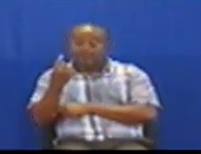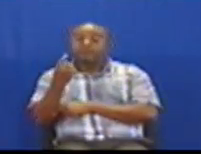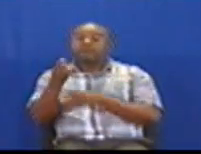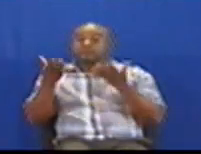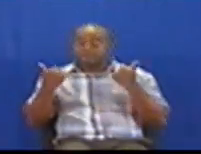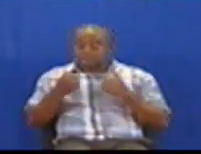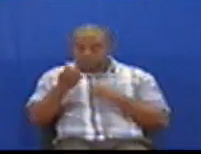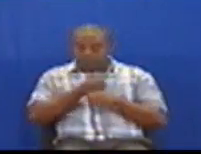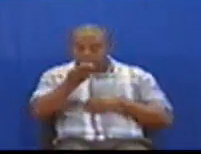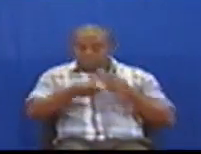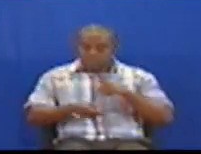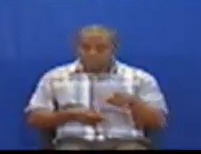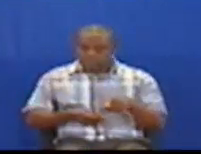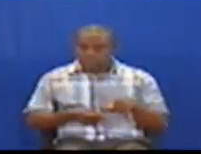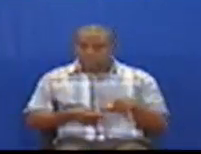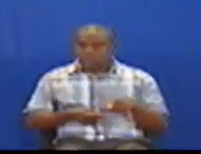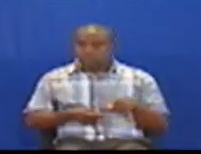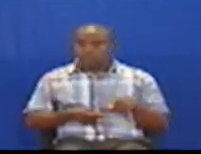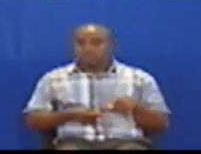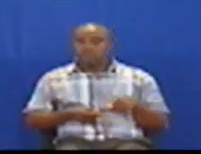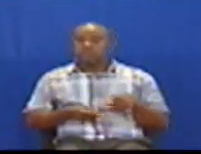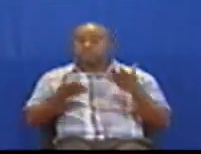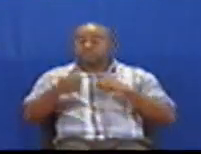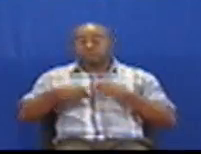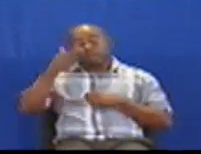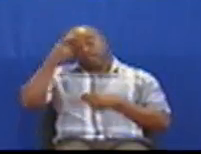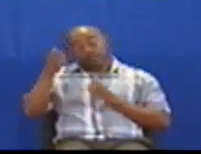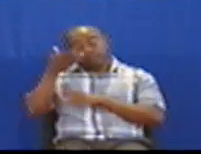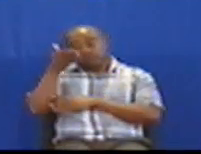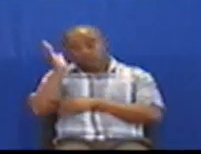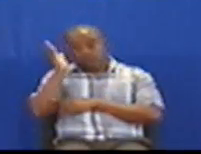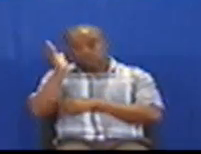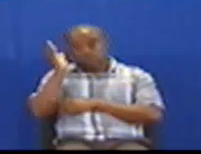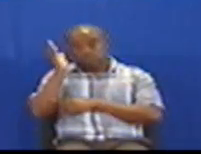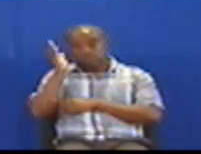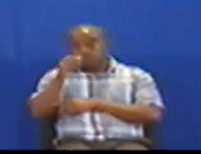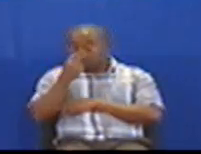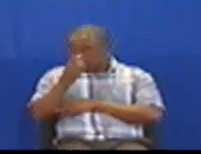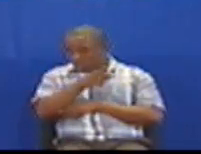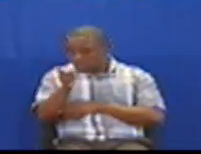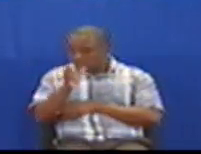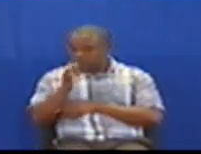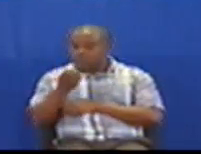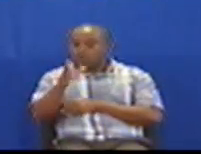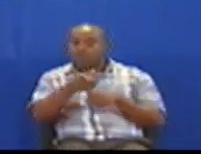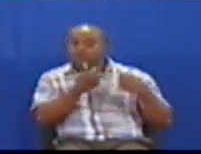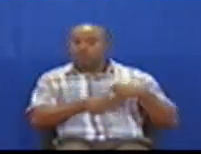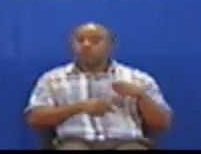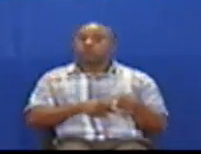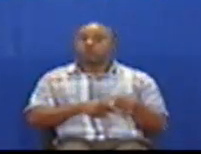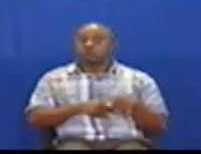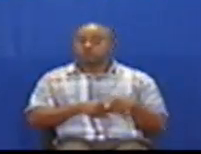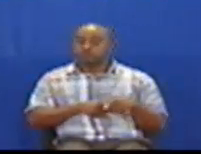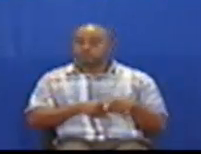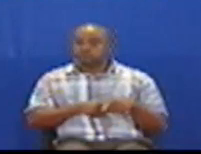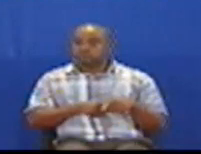wakaamua kuwa walimu. Tuangalie kwa namna ya pekee. Mimi na imani serikali iangalie namna gani kuwatia moyo, angalau wamalizie masomo